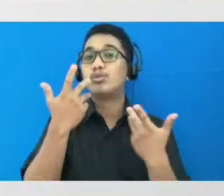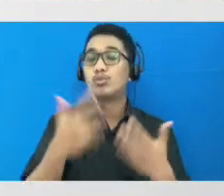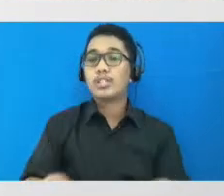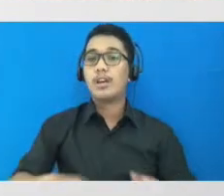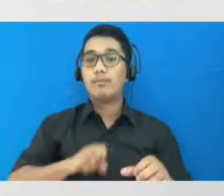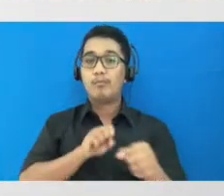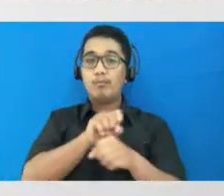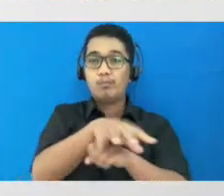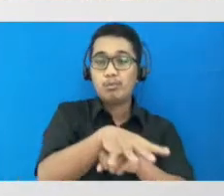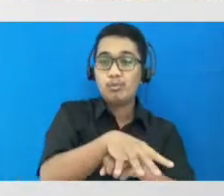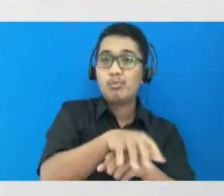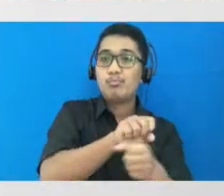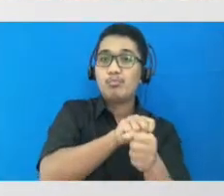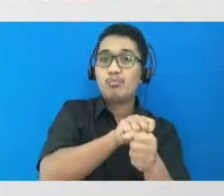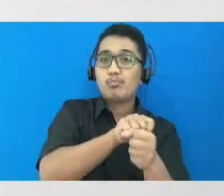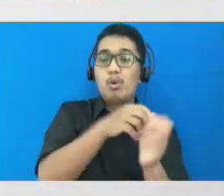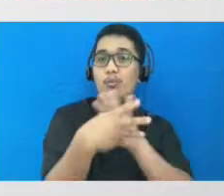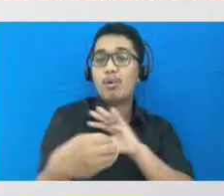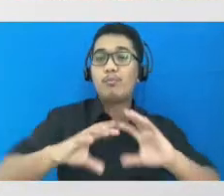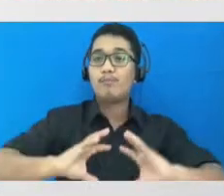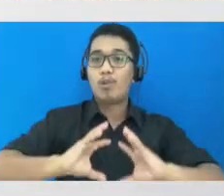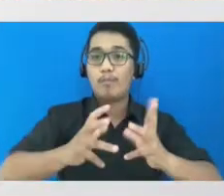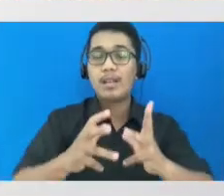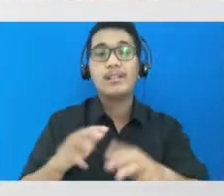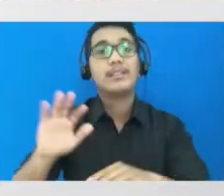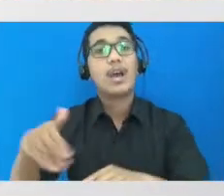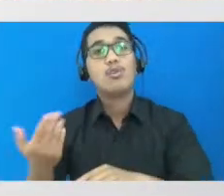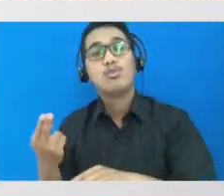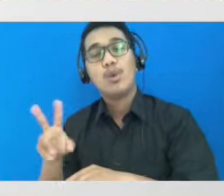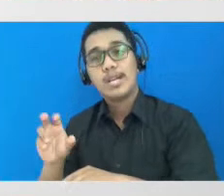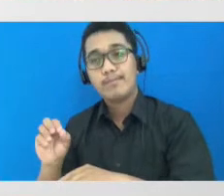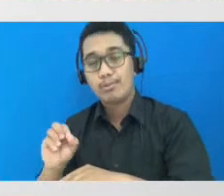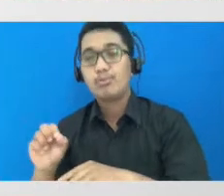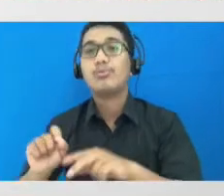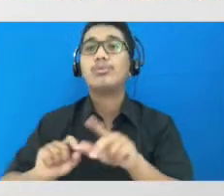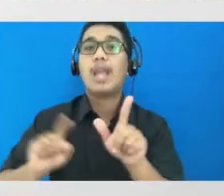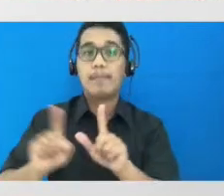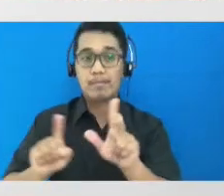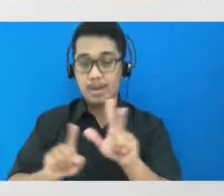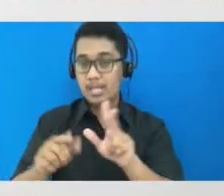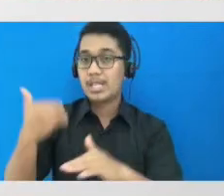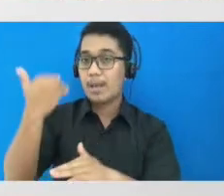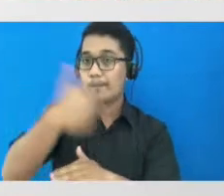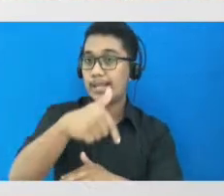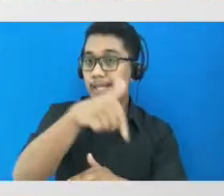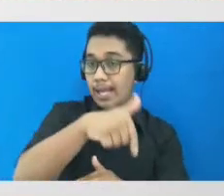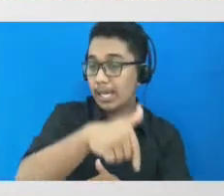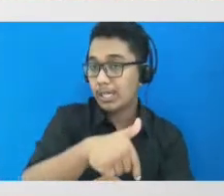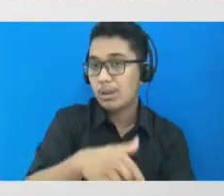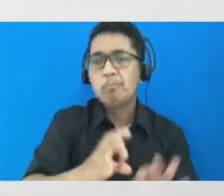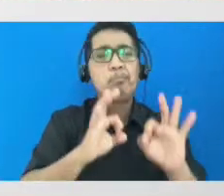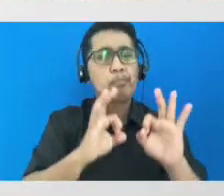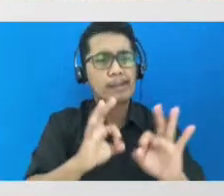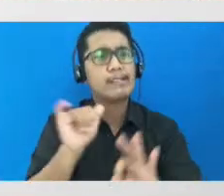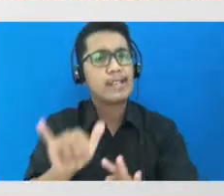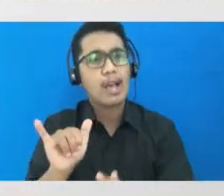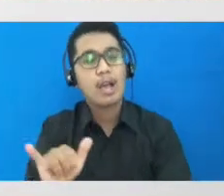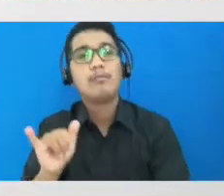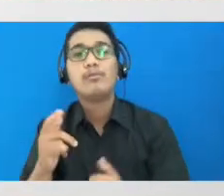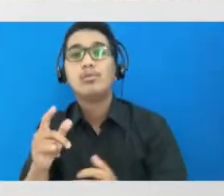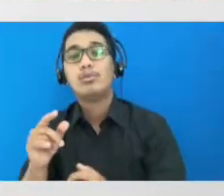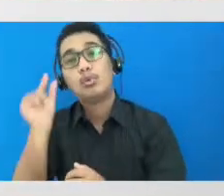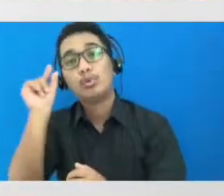global sejak tahun 2018 sampai sekarang dan sangat efektif untuk diterapkan di Uni